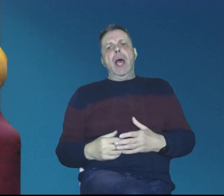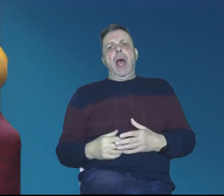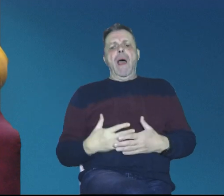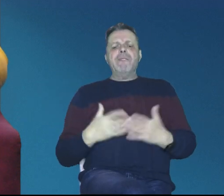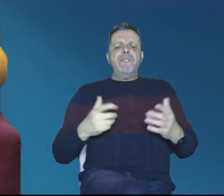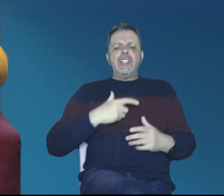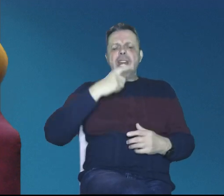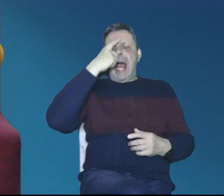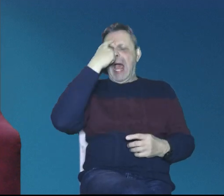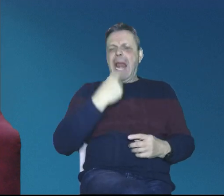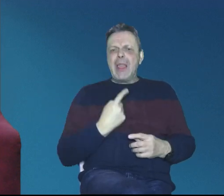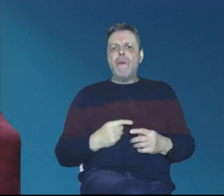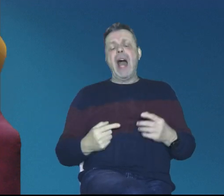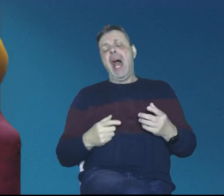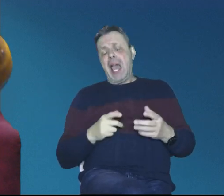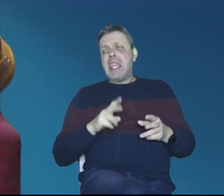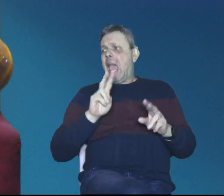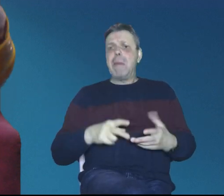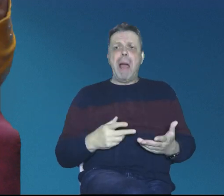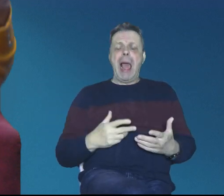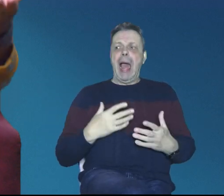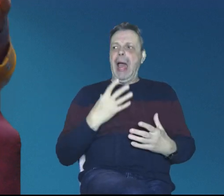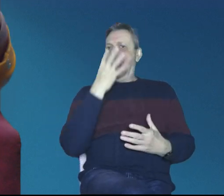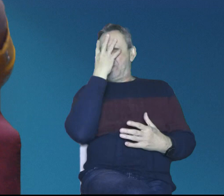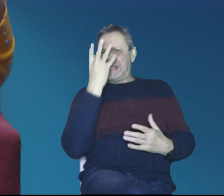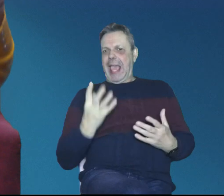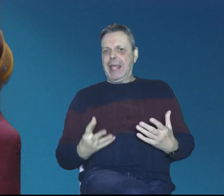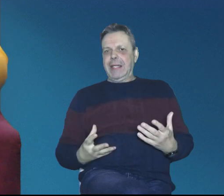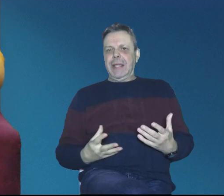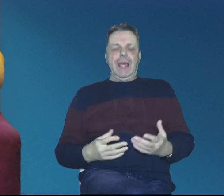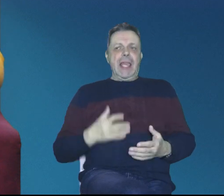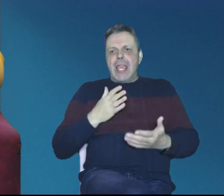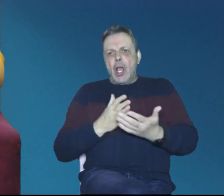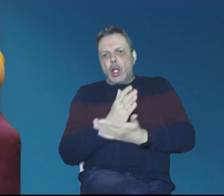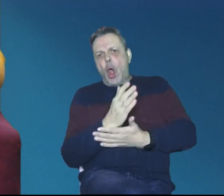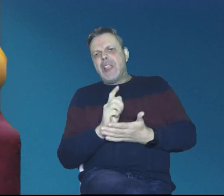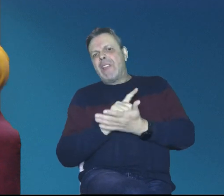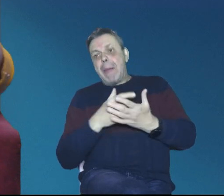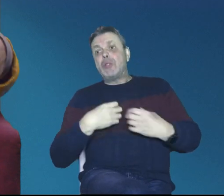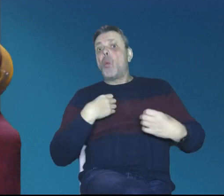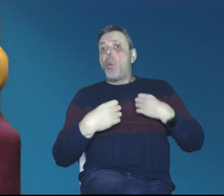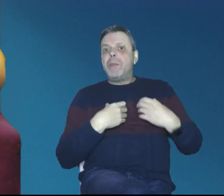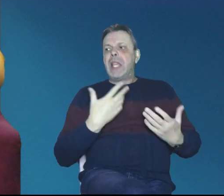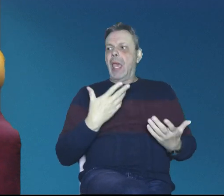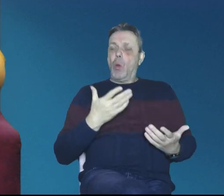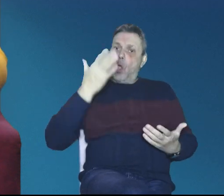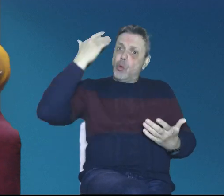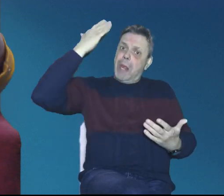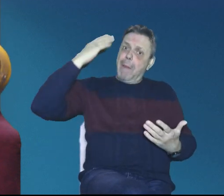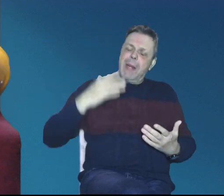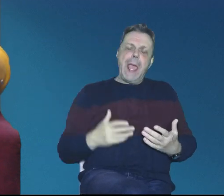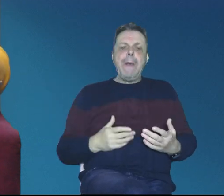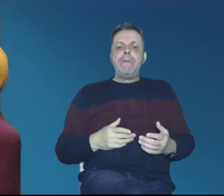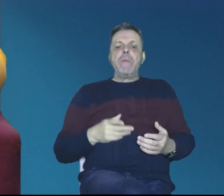činjenica. Dakle, većina likova iz komedije dell'arte nosila nekakve krinke maske i kroz vrijeme su se glumice koje